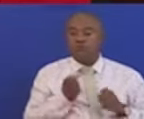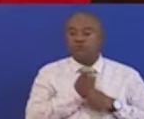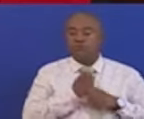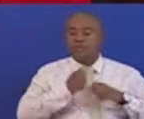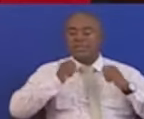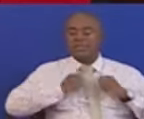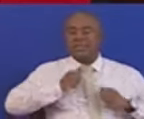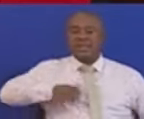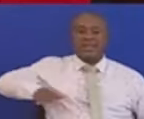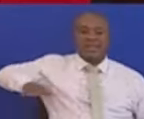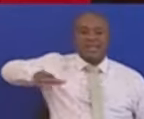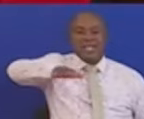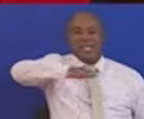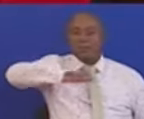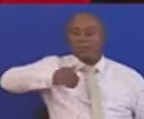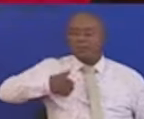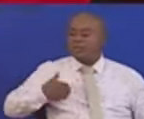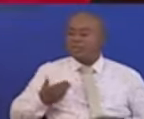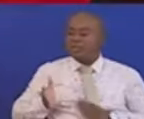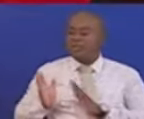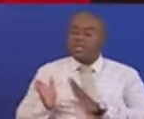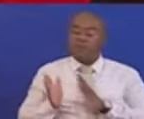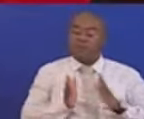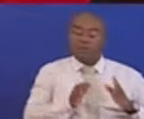ambo Yam pangi